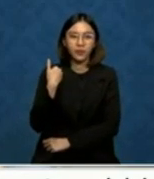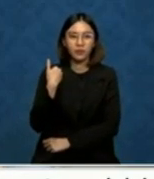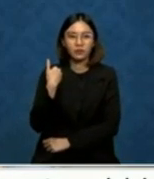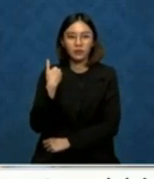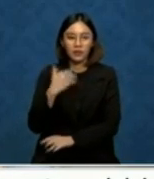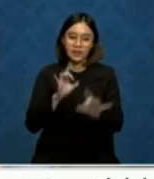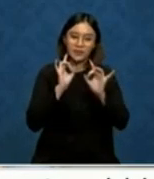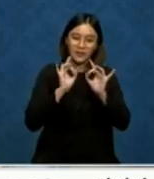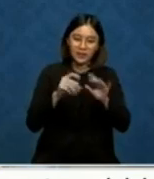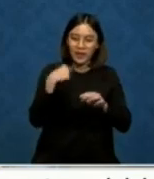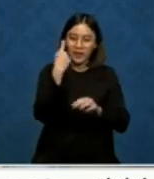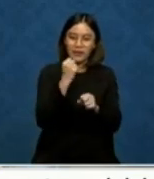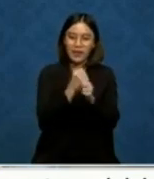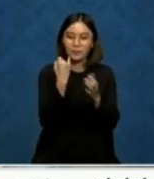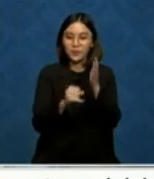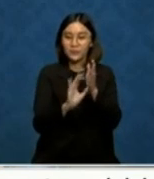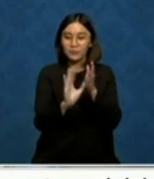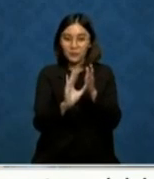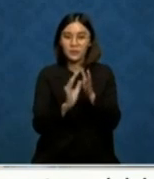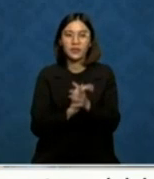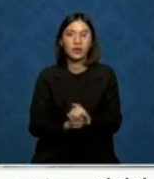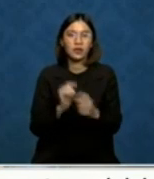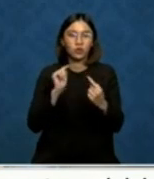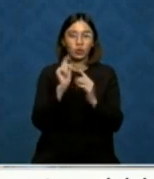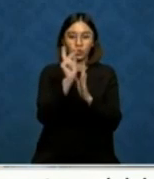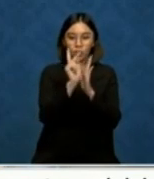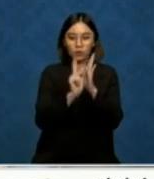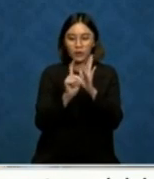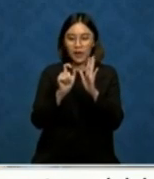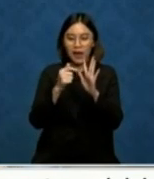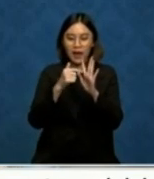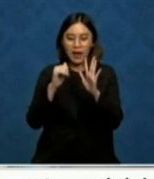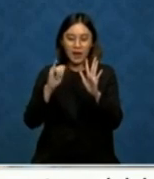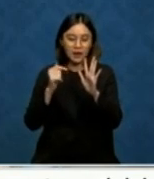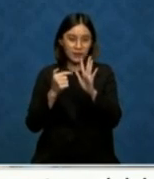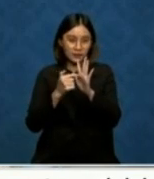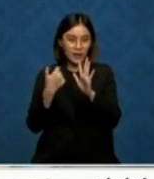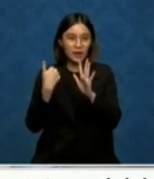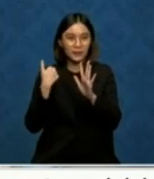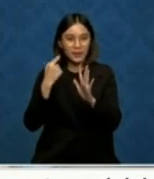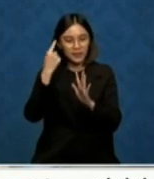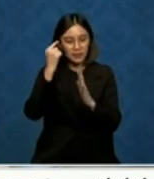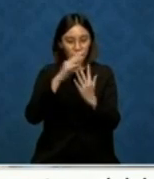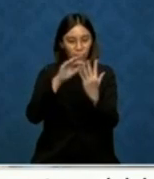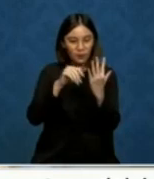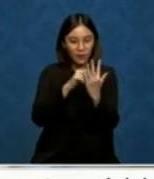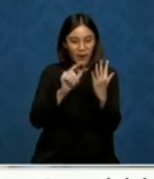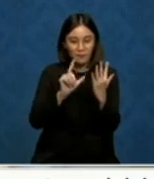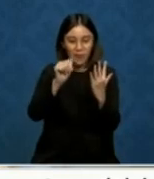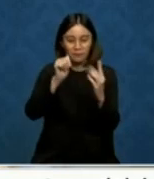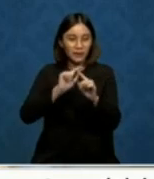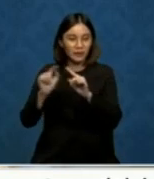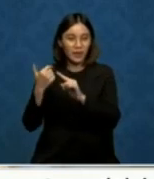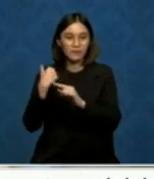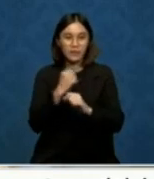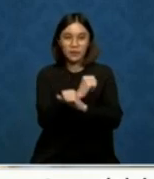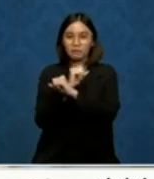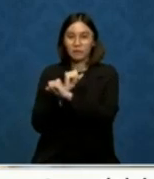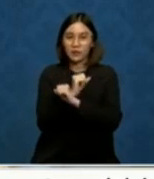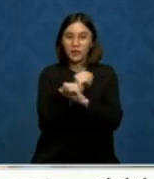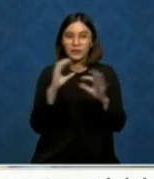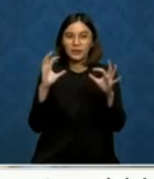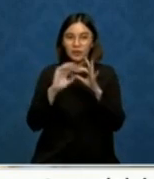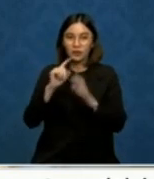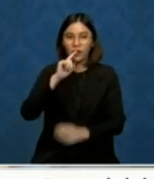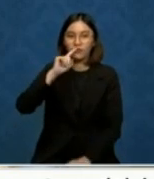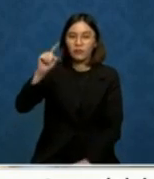ากลั่นแกล้งผู้บริสุทธิ์นะครับซึ่งในประมวลกฎหมายอาญานะครับก็จะมีการวางหลักนะครับของการป้องกันนะครับในเรื่องของ